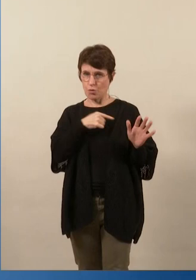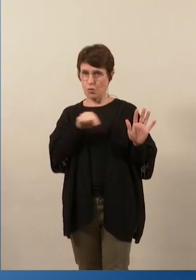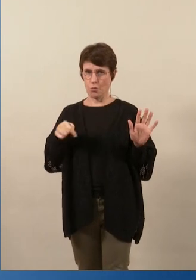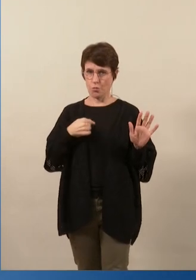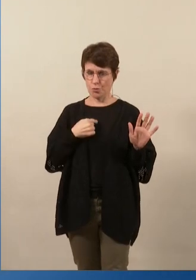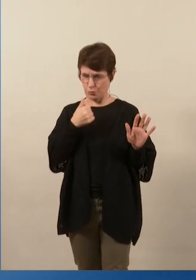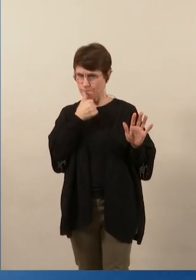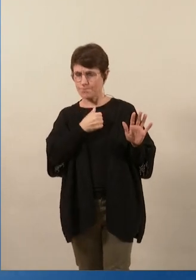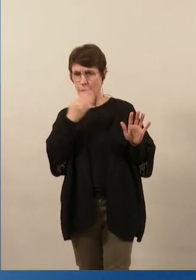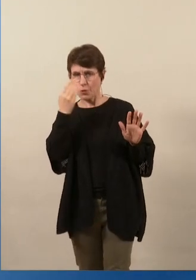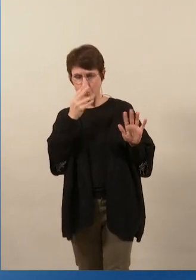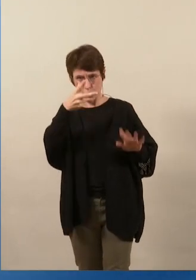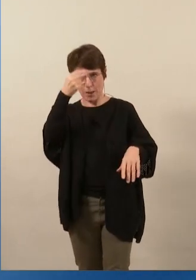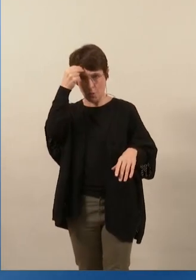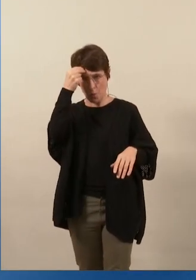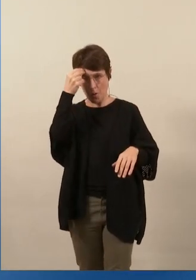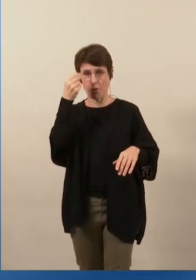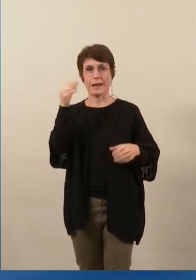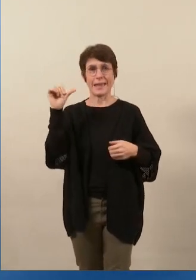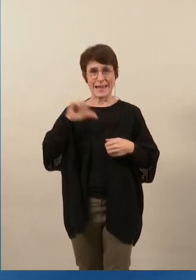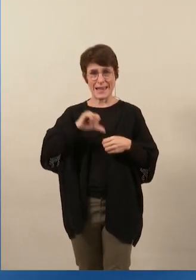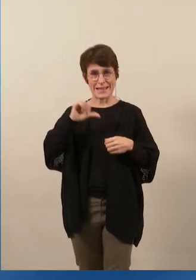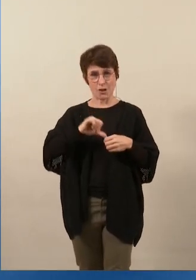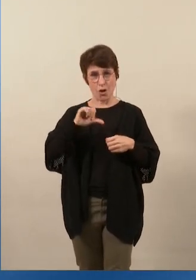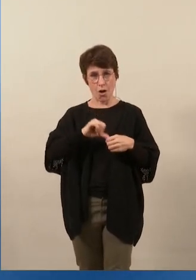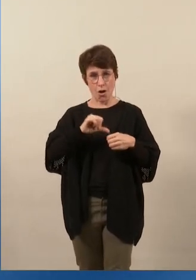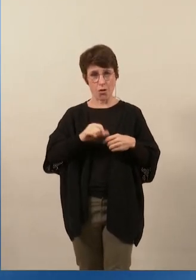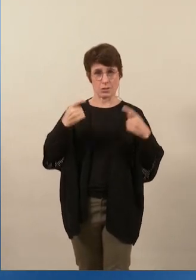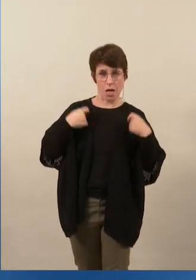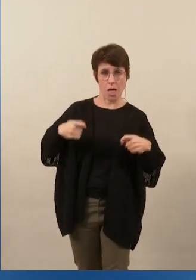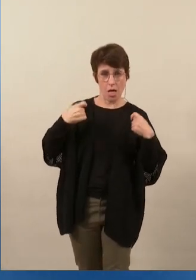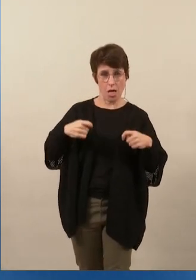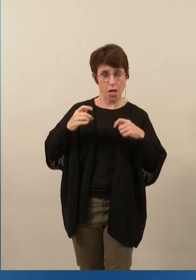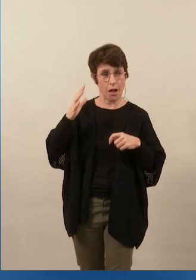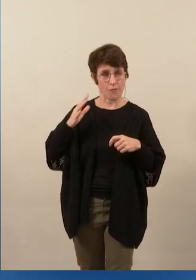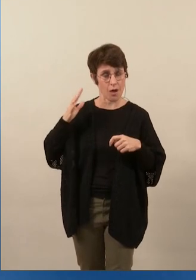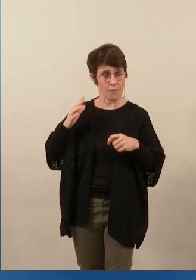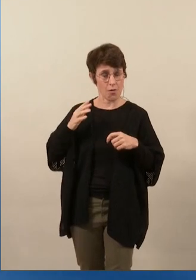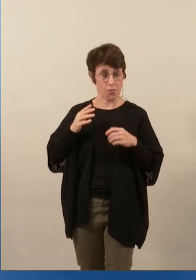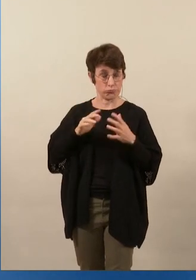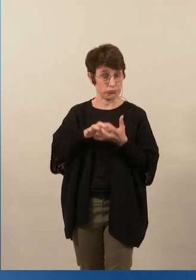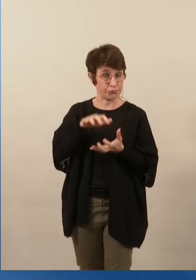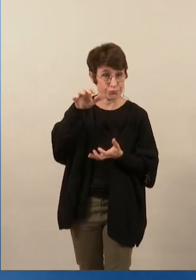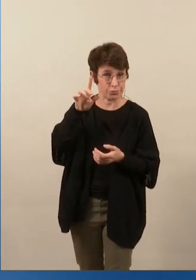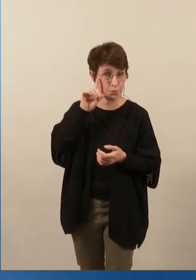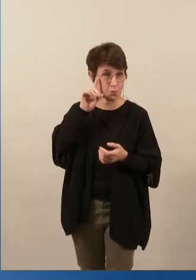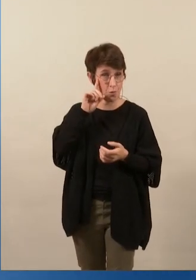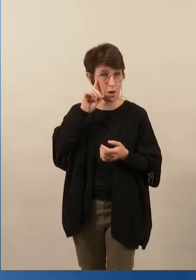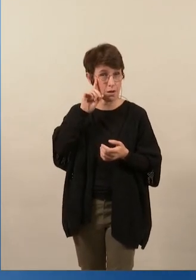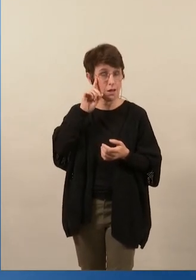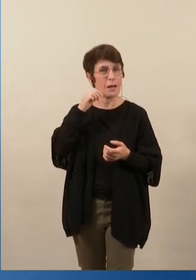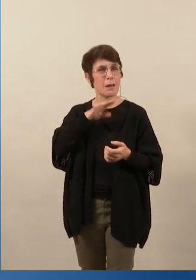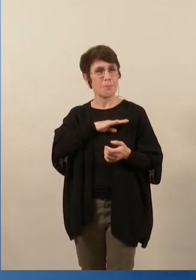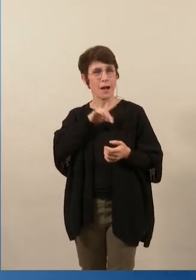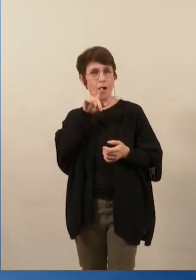autant de carburant une des données que Monsieur fristo ne nous avait jamais avancé jusqu'à présent en terme d'explication ce sont vos